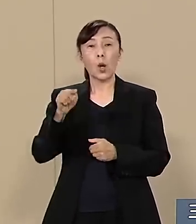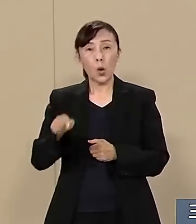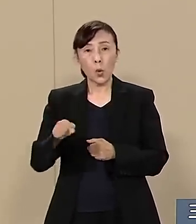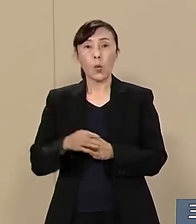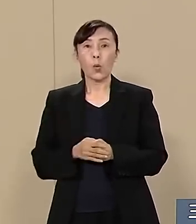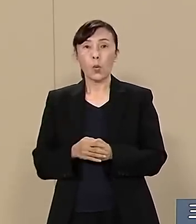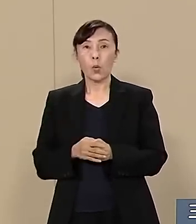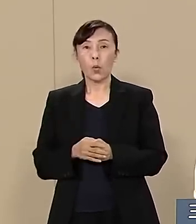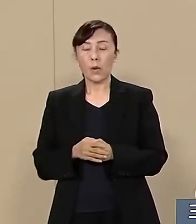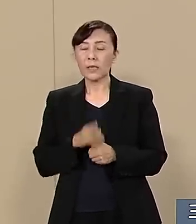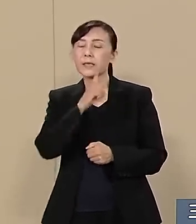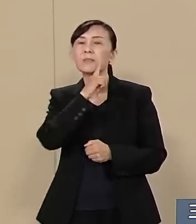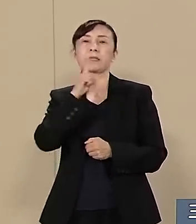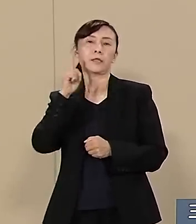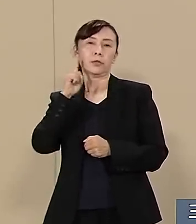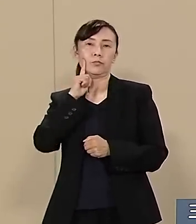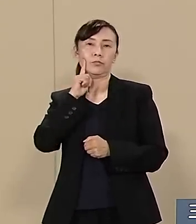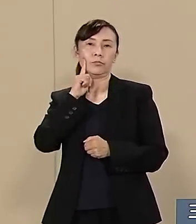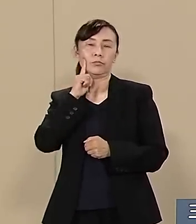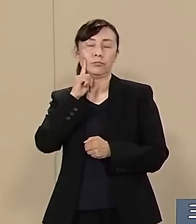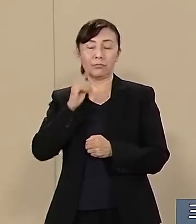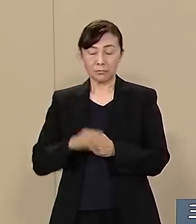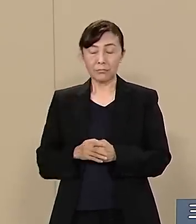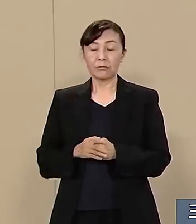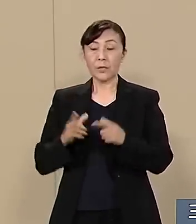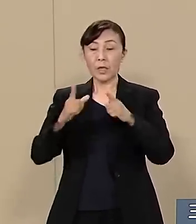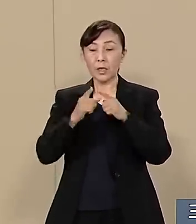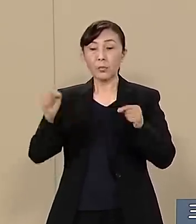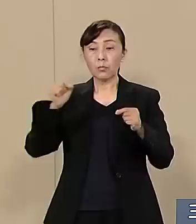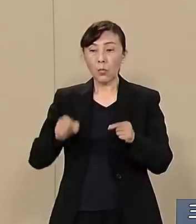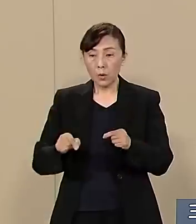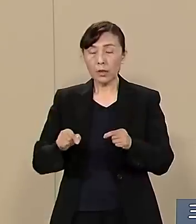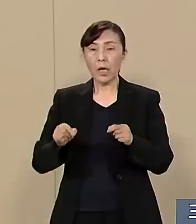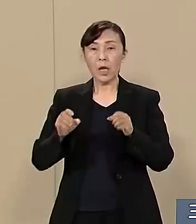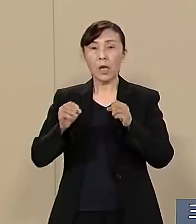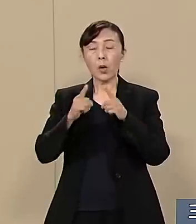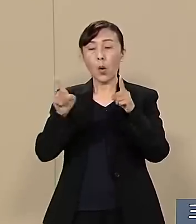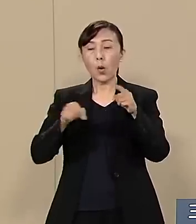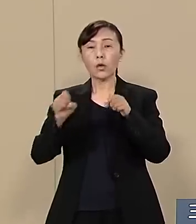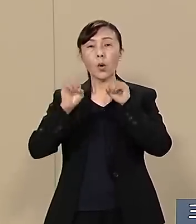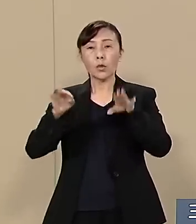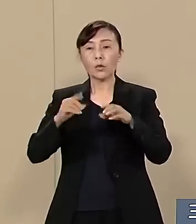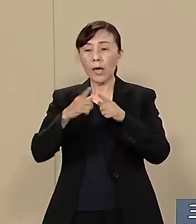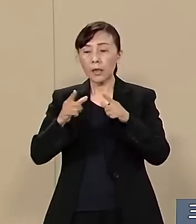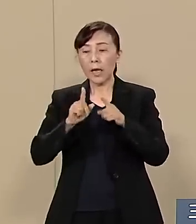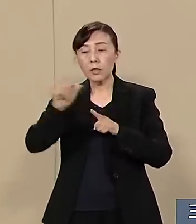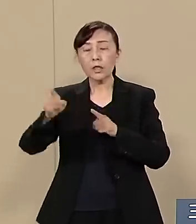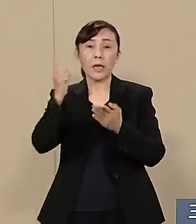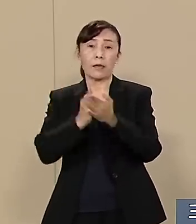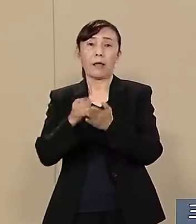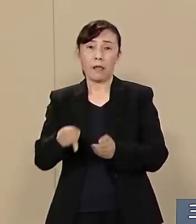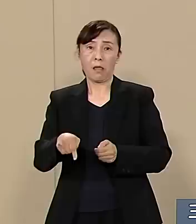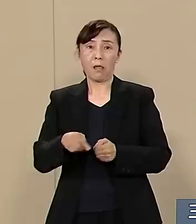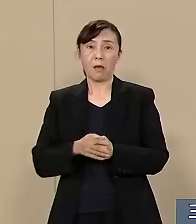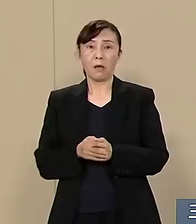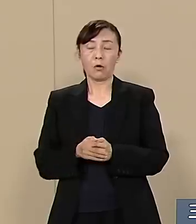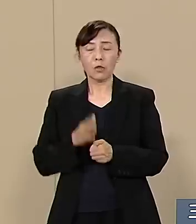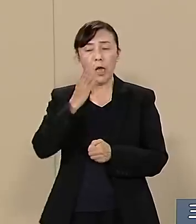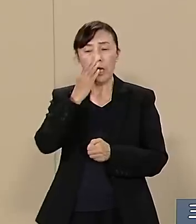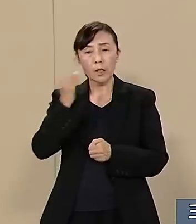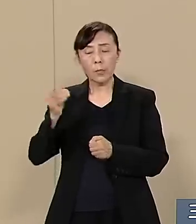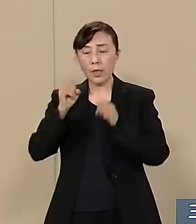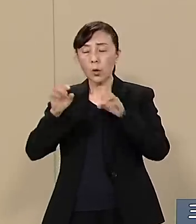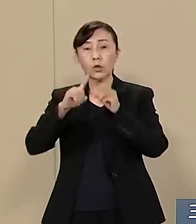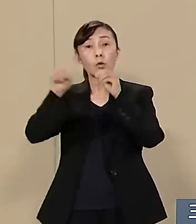秘密なんですよ南西 nhk は日本で唯一の公共放送局なんですからこんな立派な